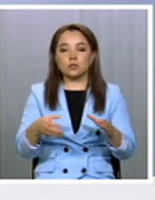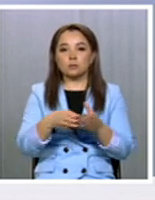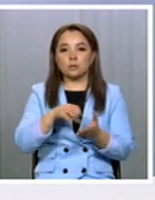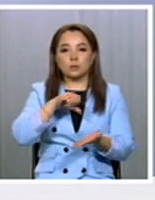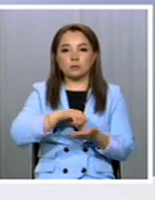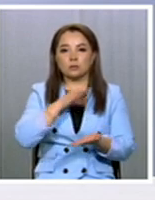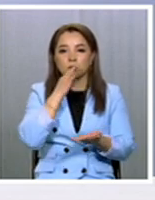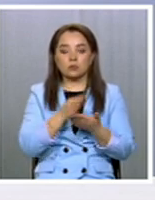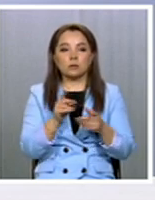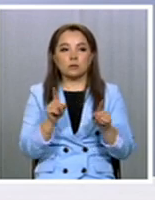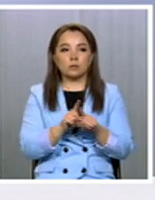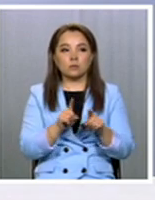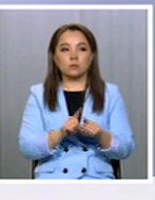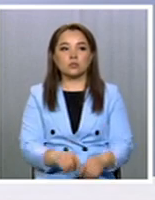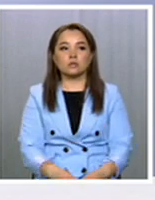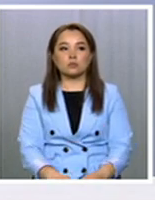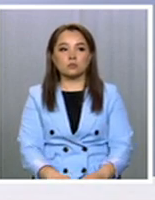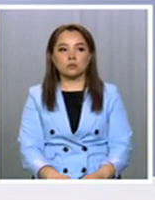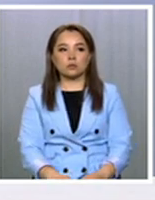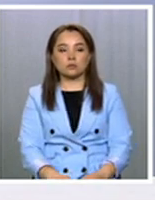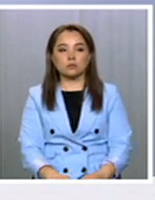ойлаймын.